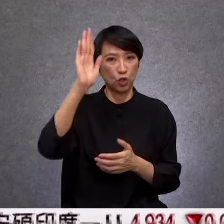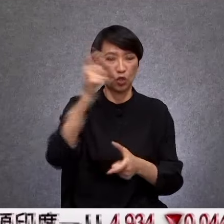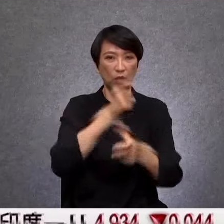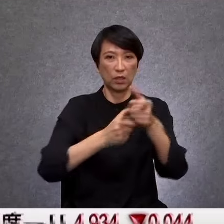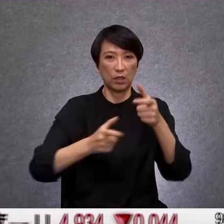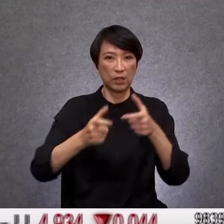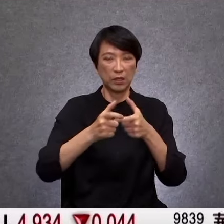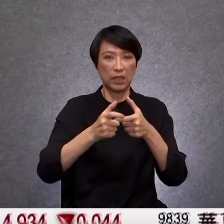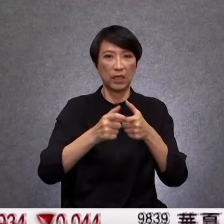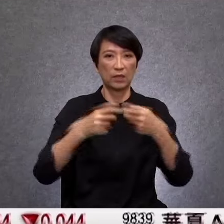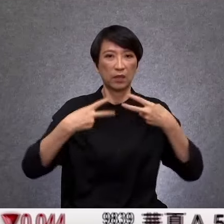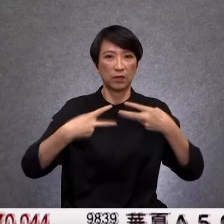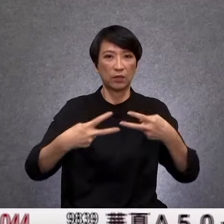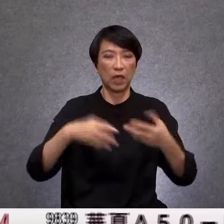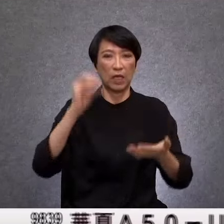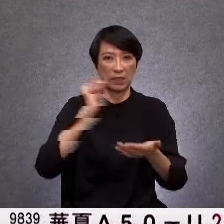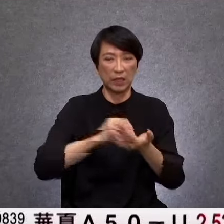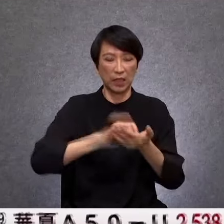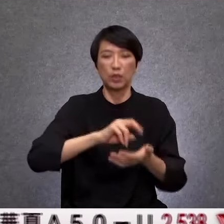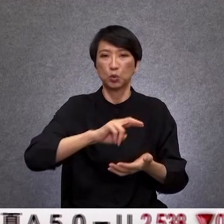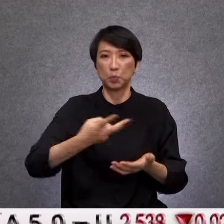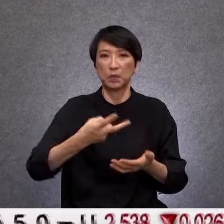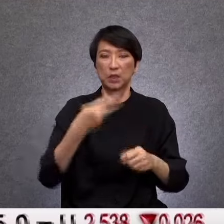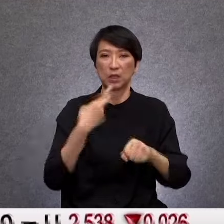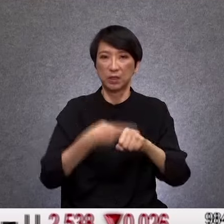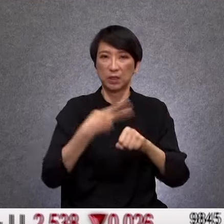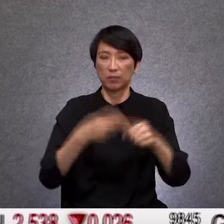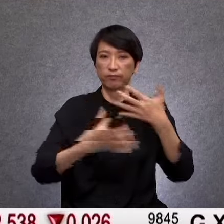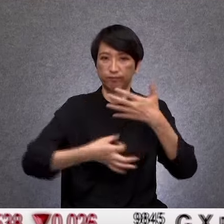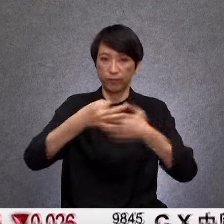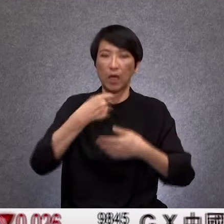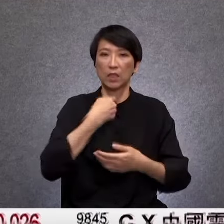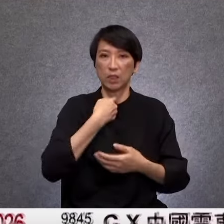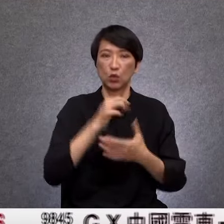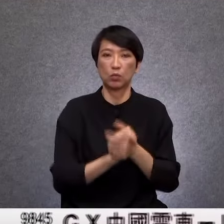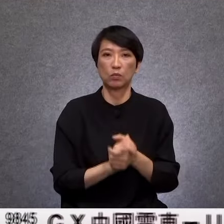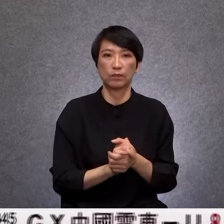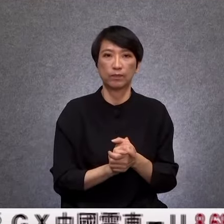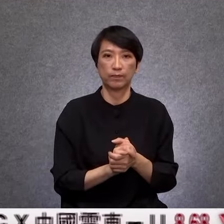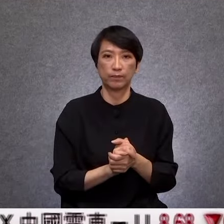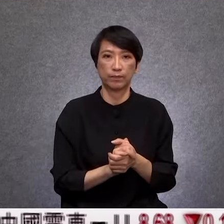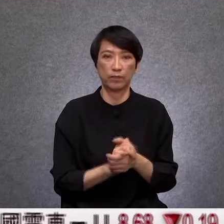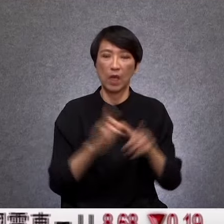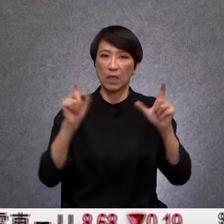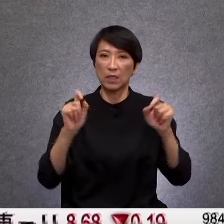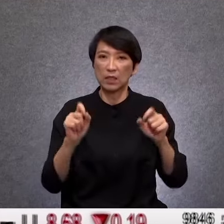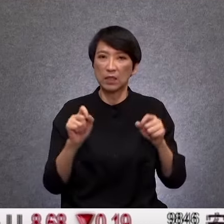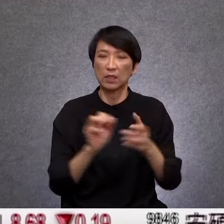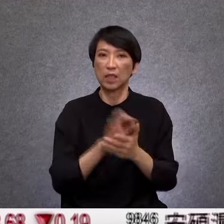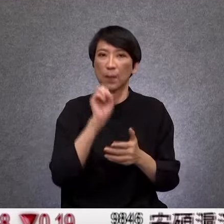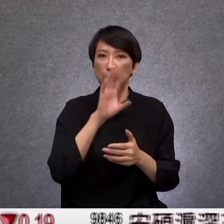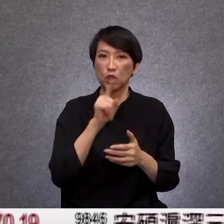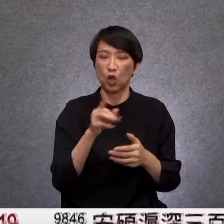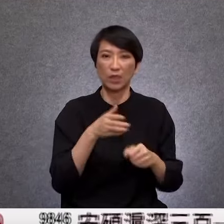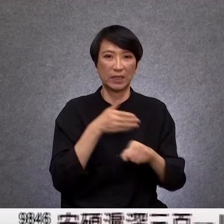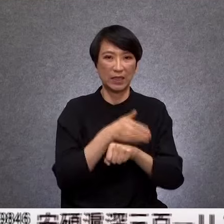一點啊，就講話長遠經濟增長方式咧必須調整，同埋都係質量必須提升。其實係咪